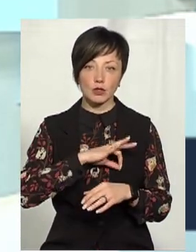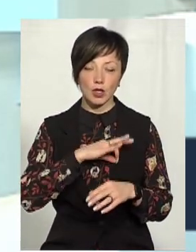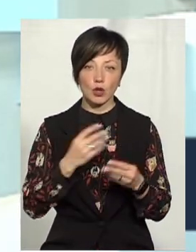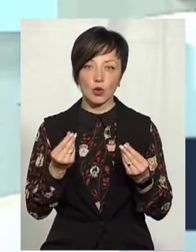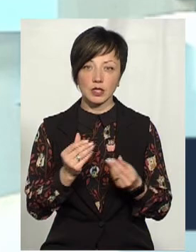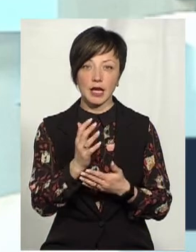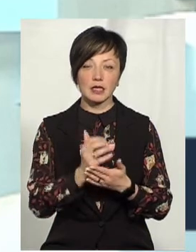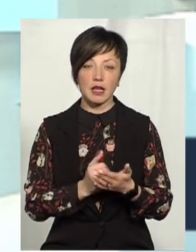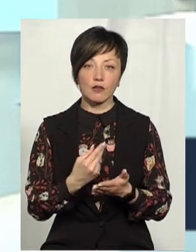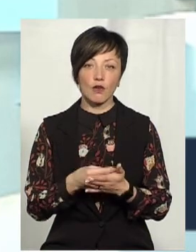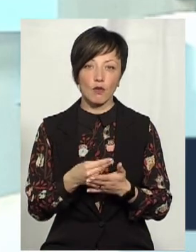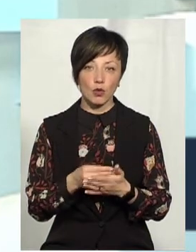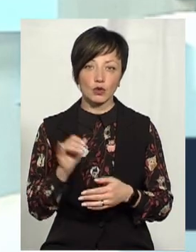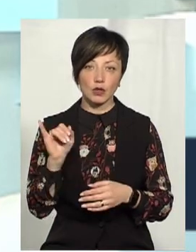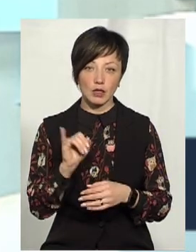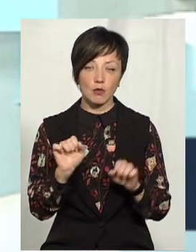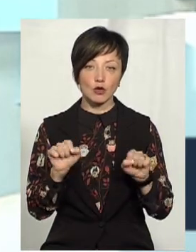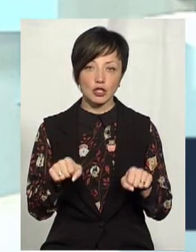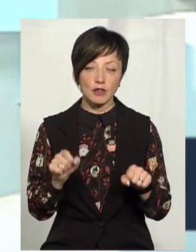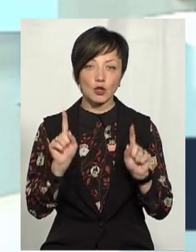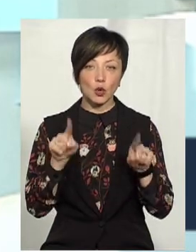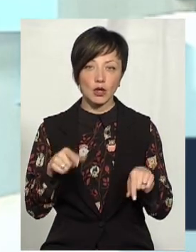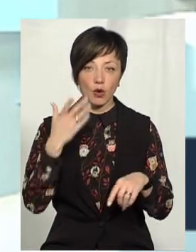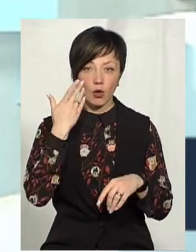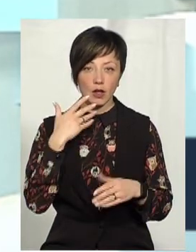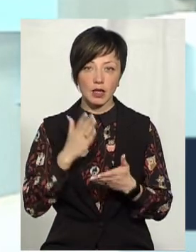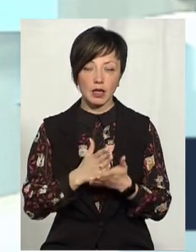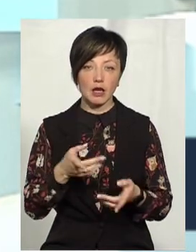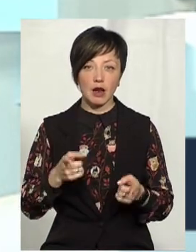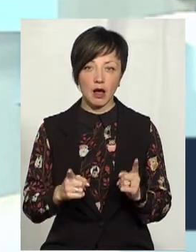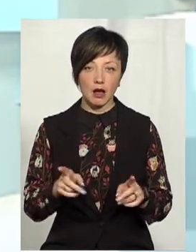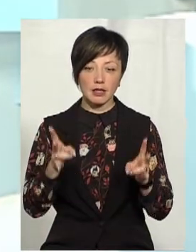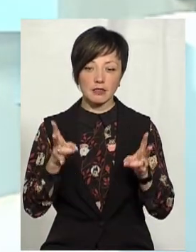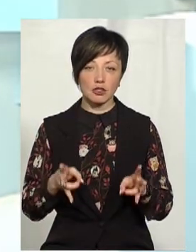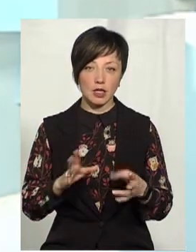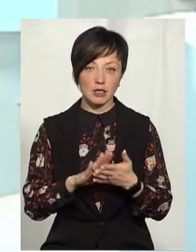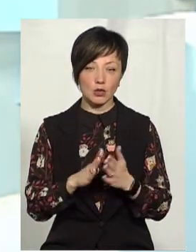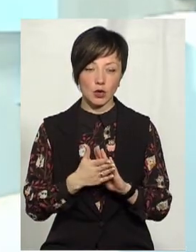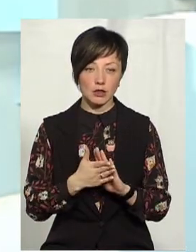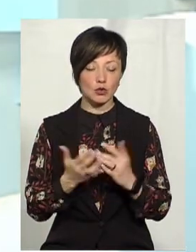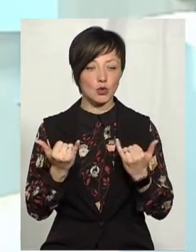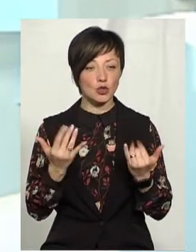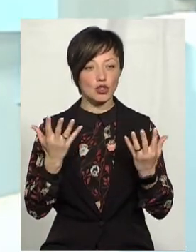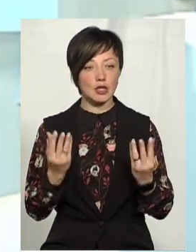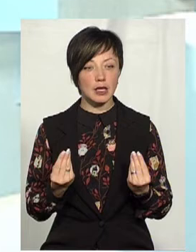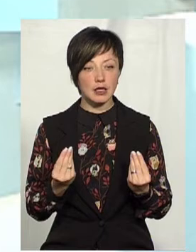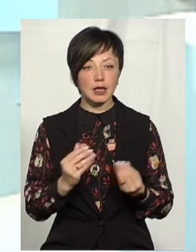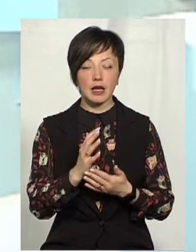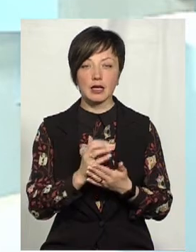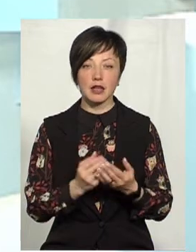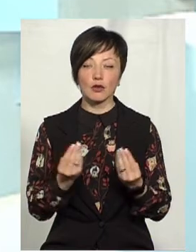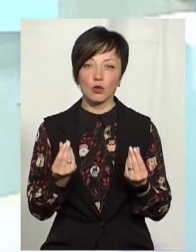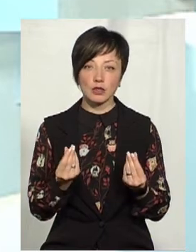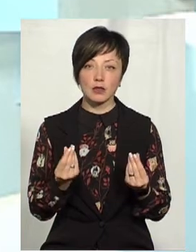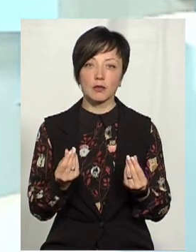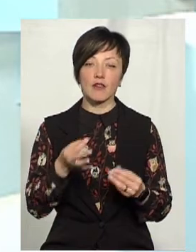коштів з резервного фонду, і він можливий лише тоді, коли вже є реальна надзвичайна ситуація. На сьогоднішній день це є ті резервні